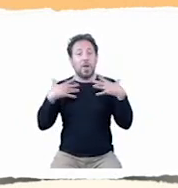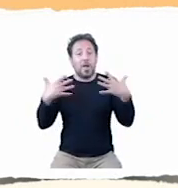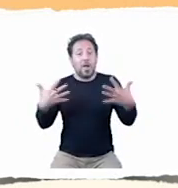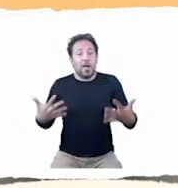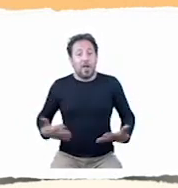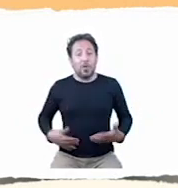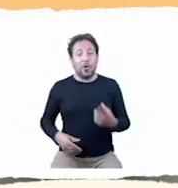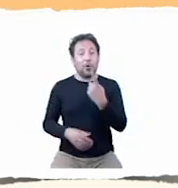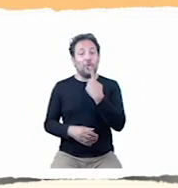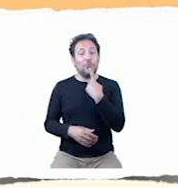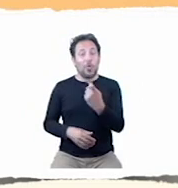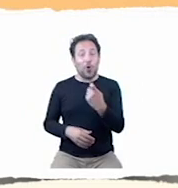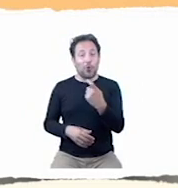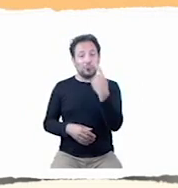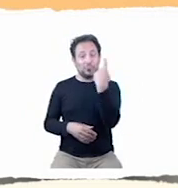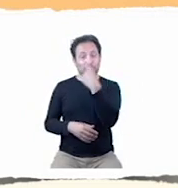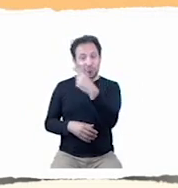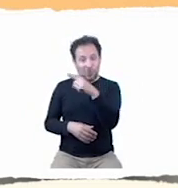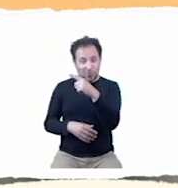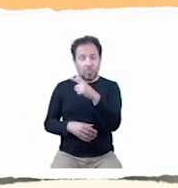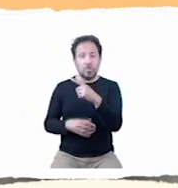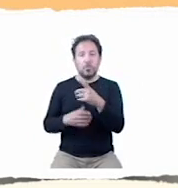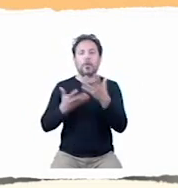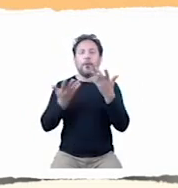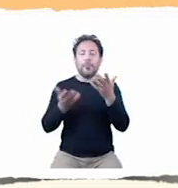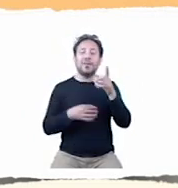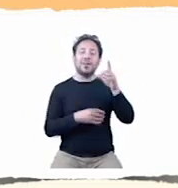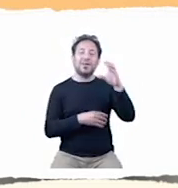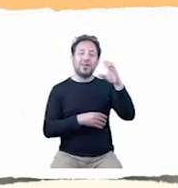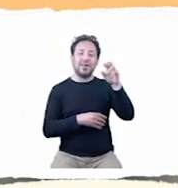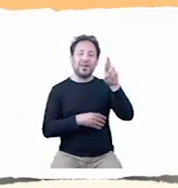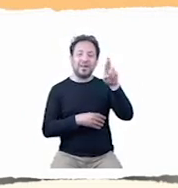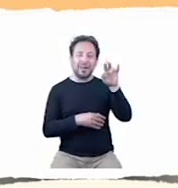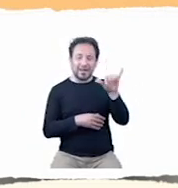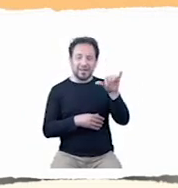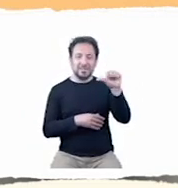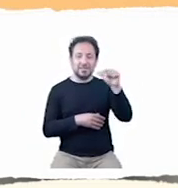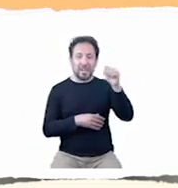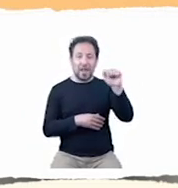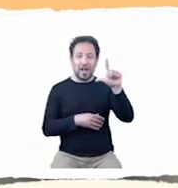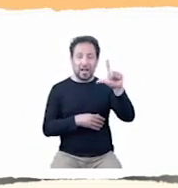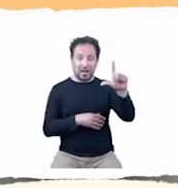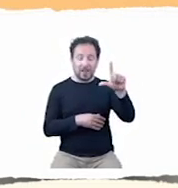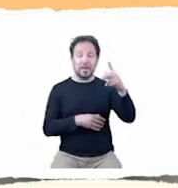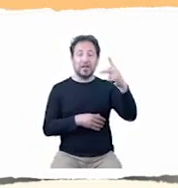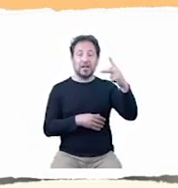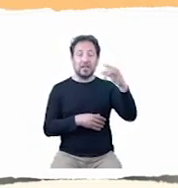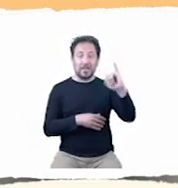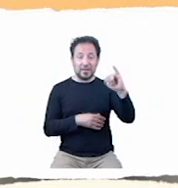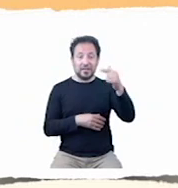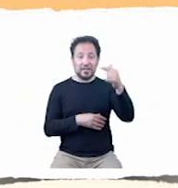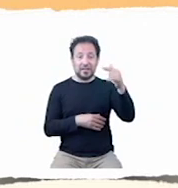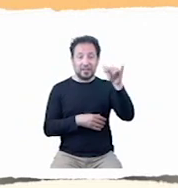ed ovunque lasciava ciocche dei suoi capelli che puzzavano di pesce.